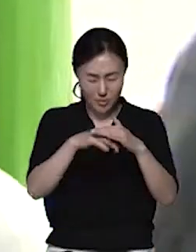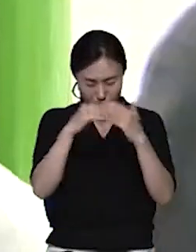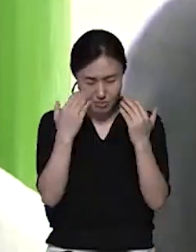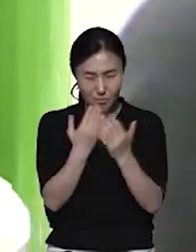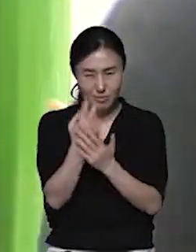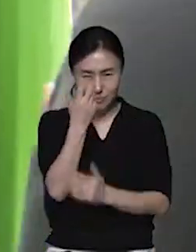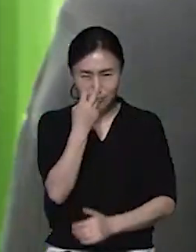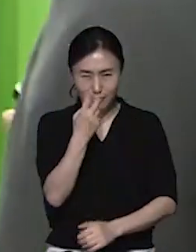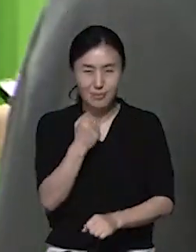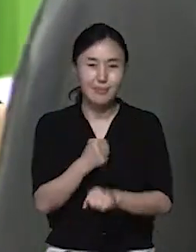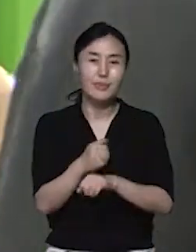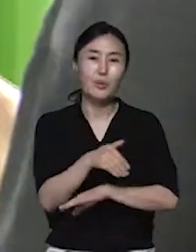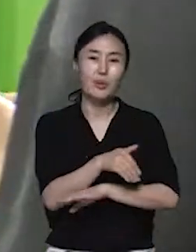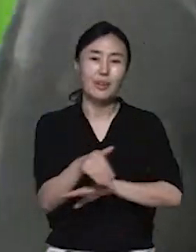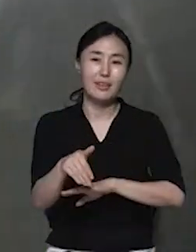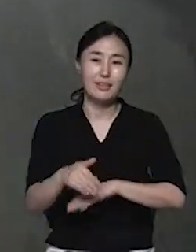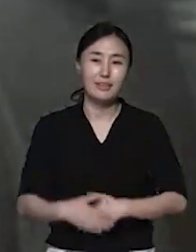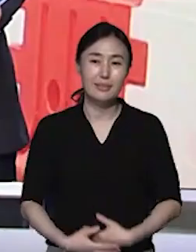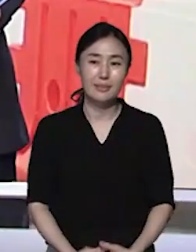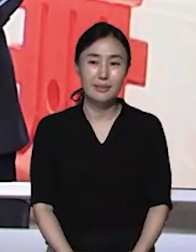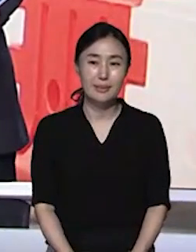예정입니다.